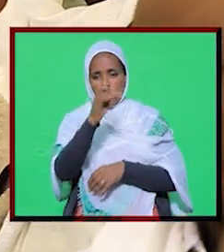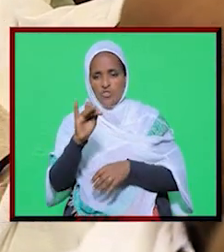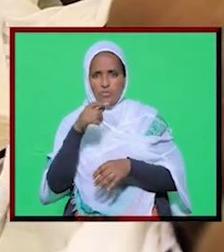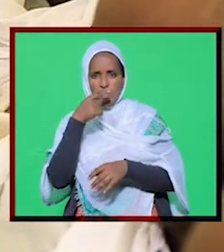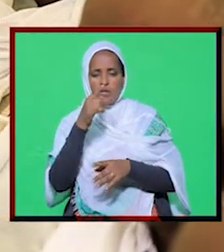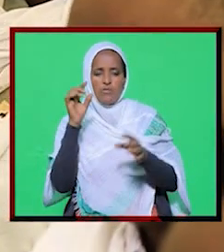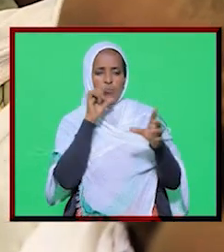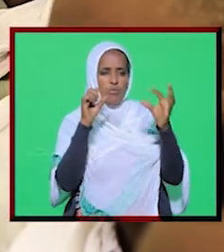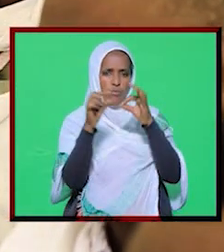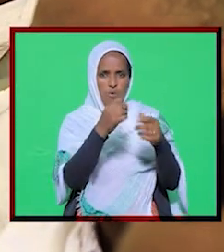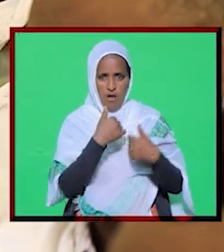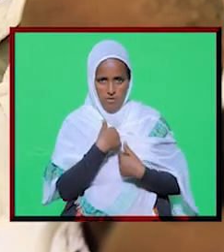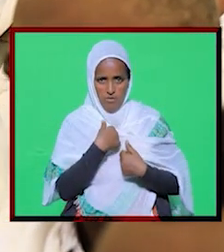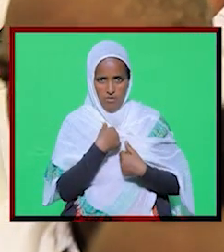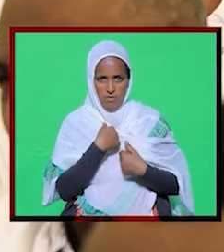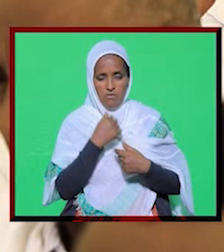ብለን እናማለን።